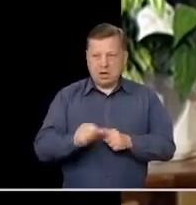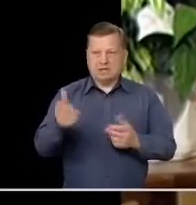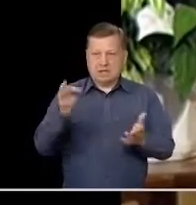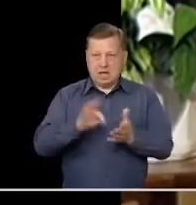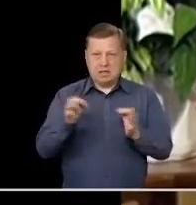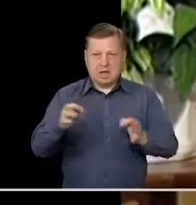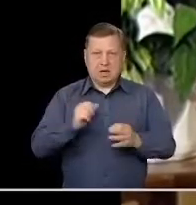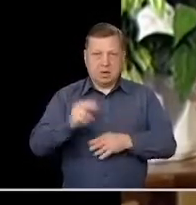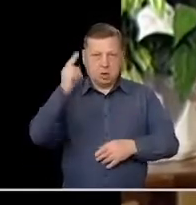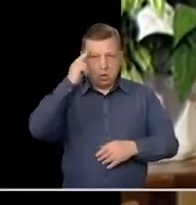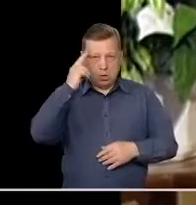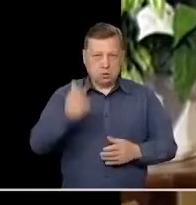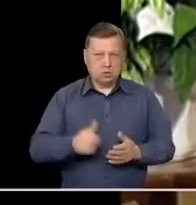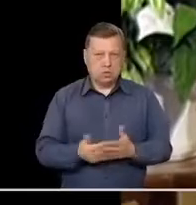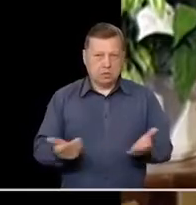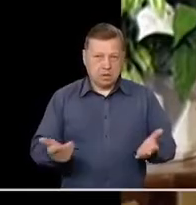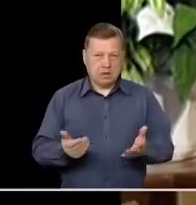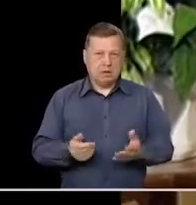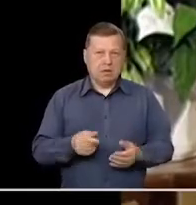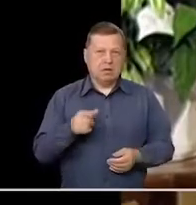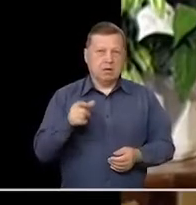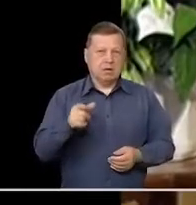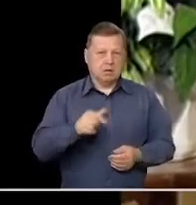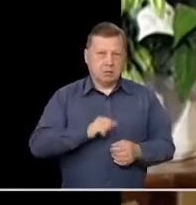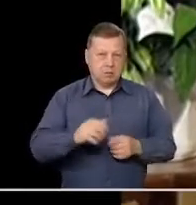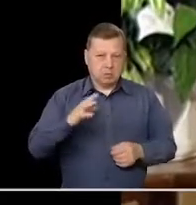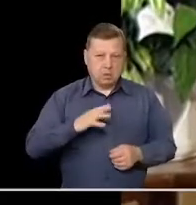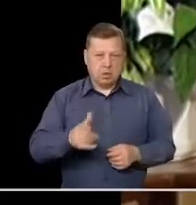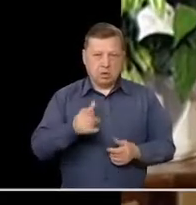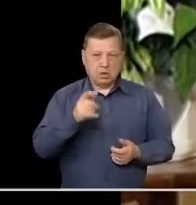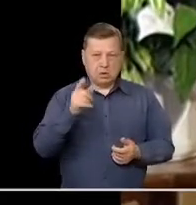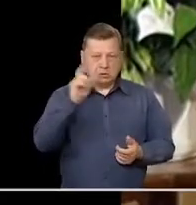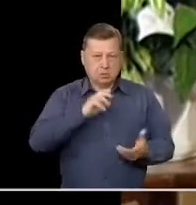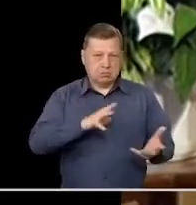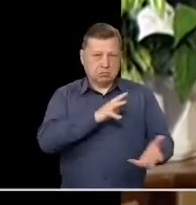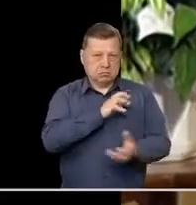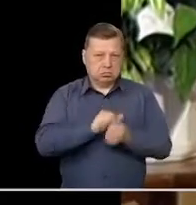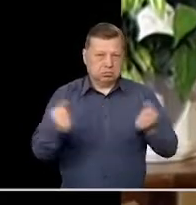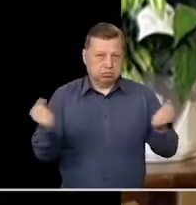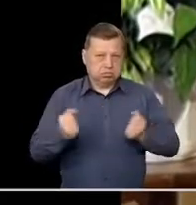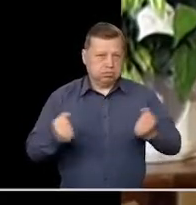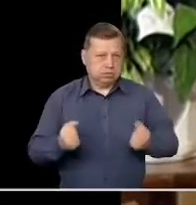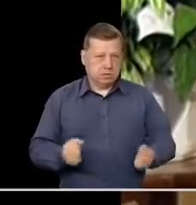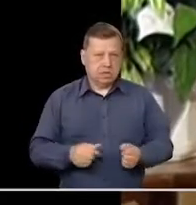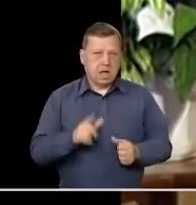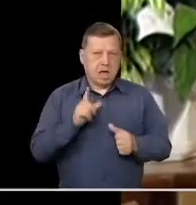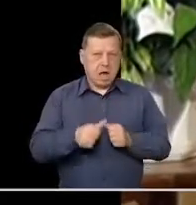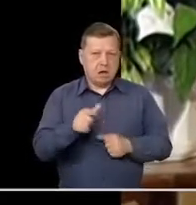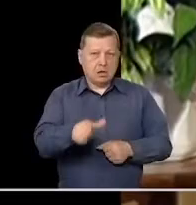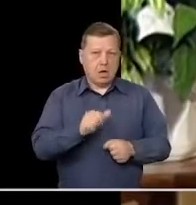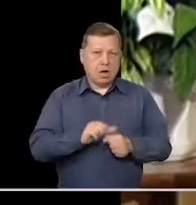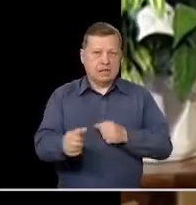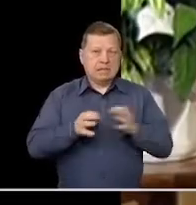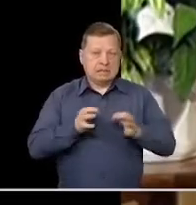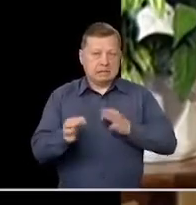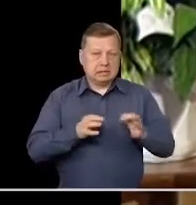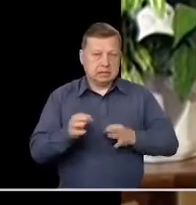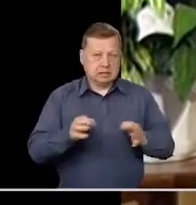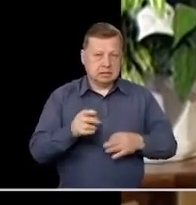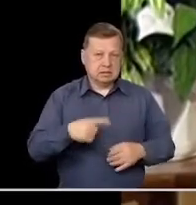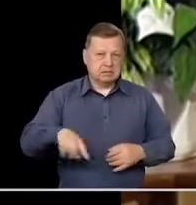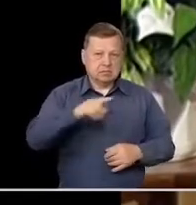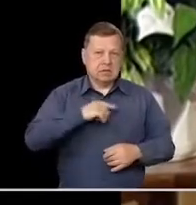że to po prostu była straszna, przerażająca, ale historia, z którą